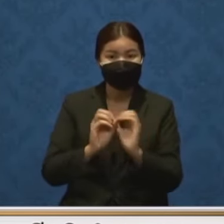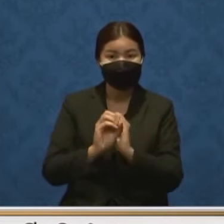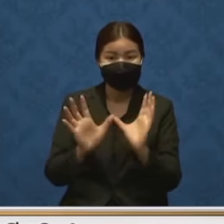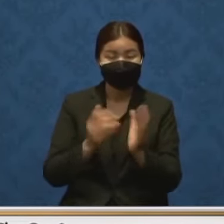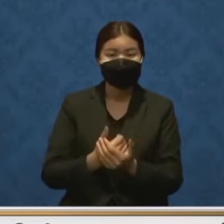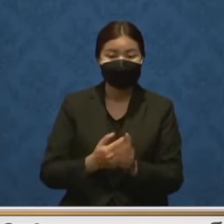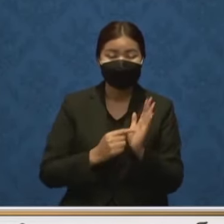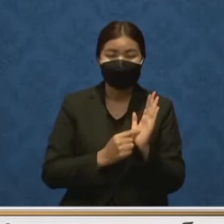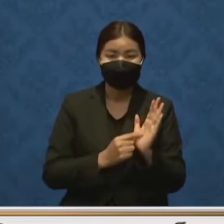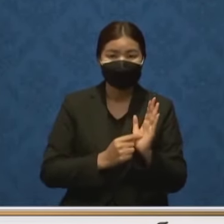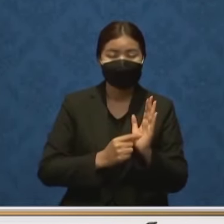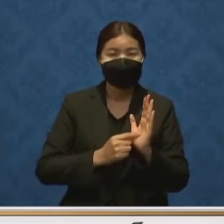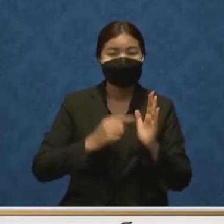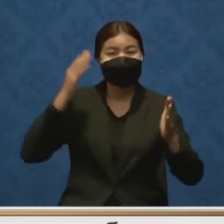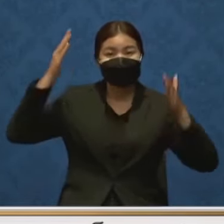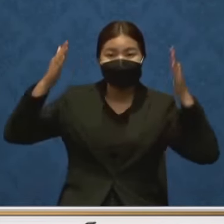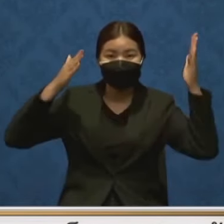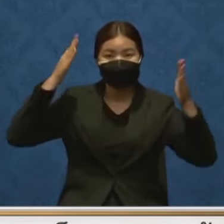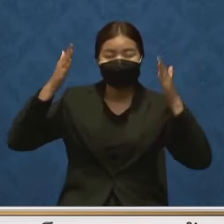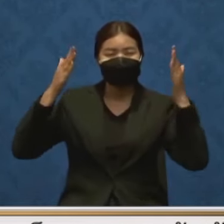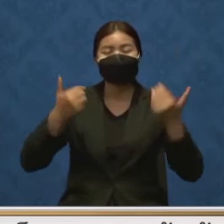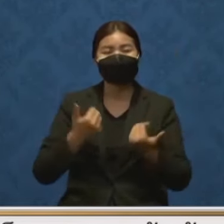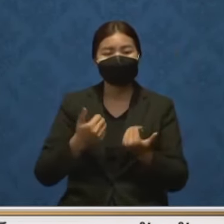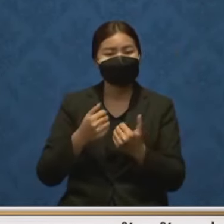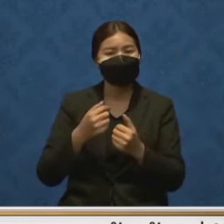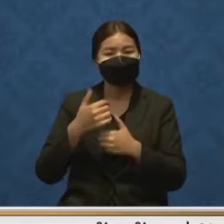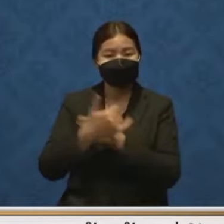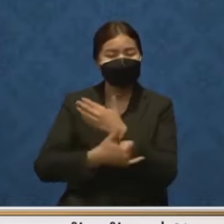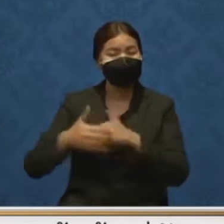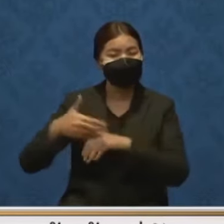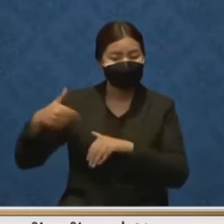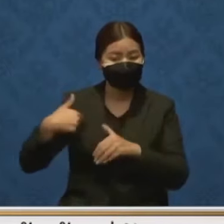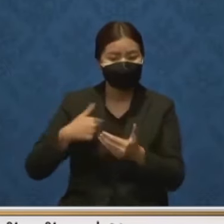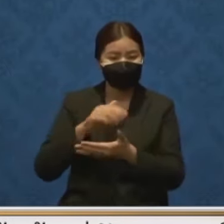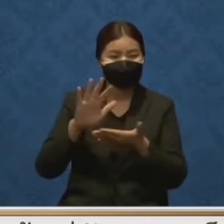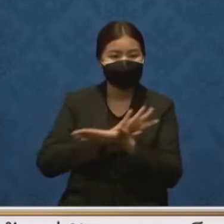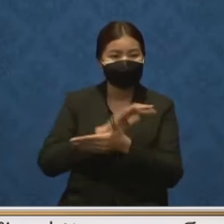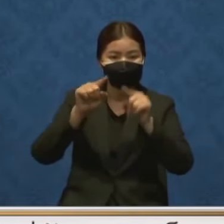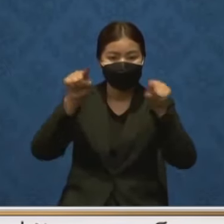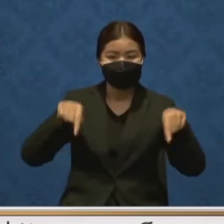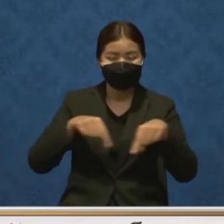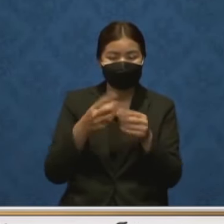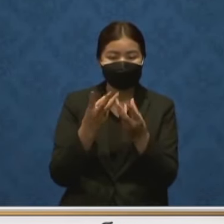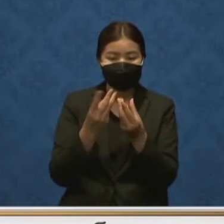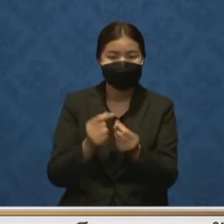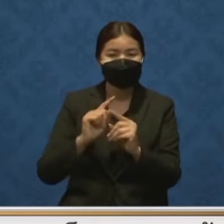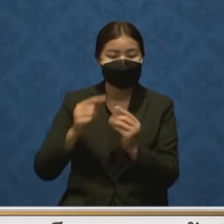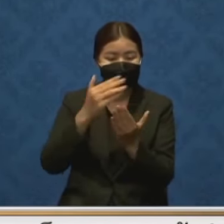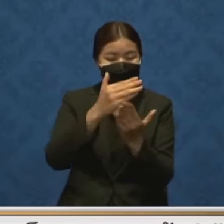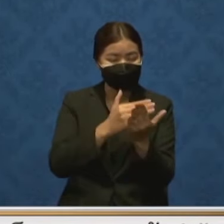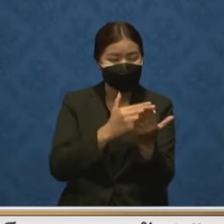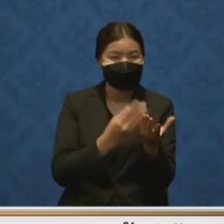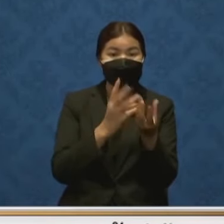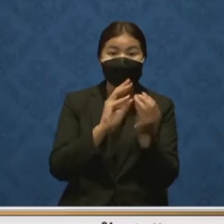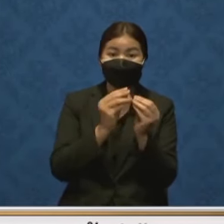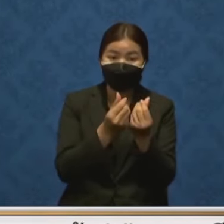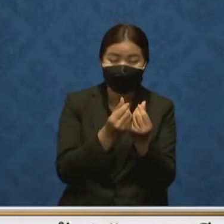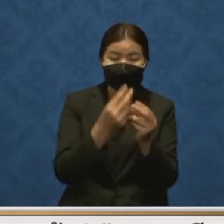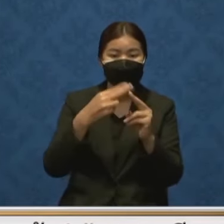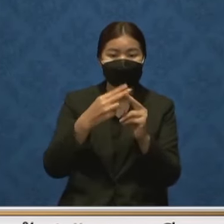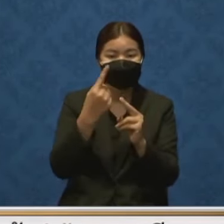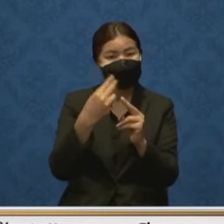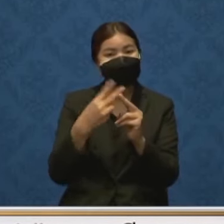นะคะหรือแม้แต่ศรีลังการูปแบบของบัตรเลือกตั้งเขาพัฒนาไปถึงขณะที่มีรายละเอียดของผู้สมัครทั้งหมดไม่ว่าจะเลขนะคะชื่อ